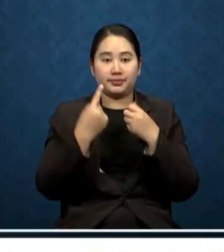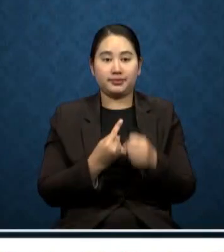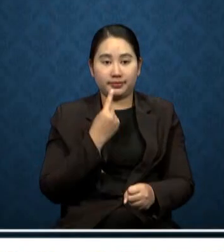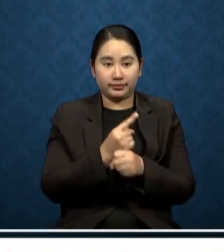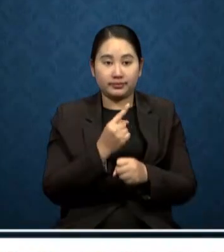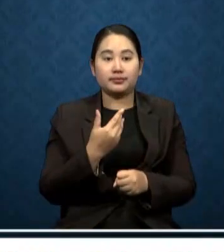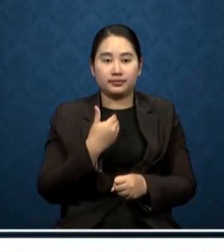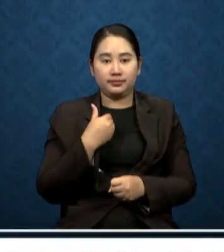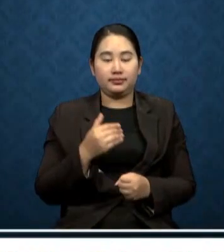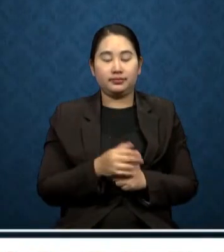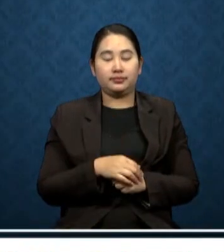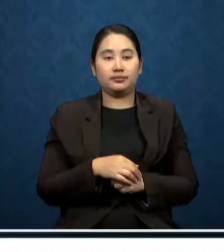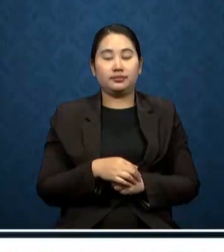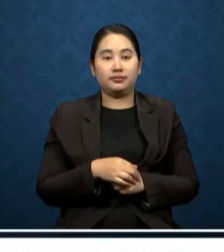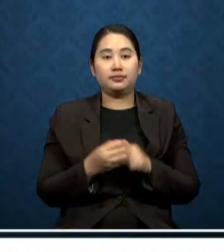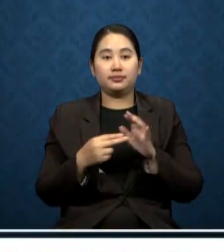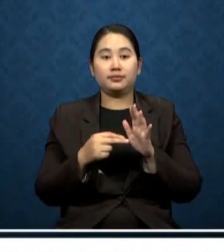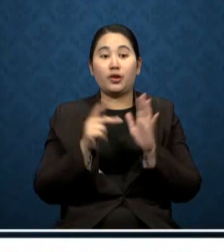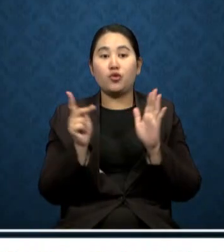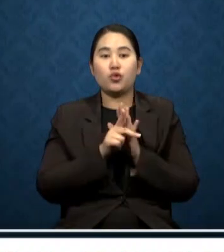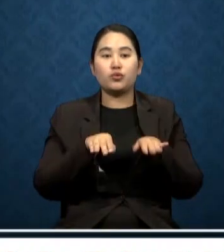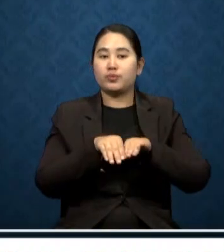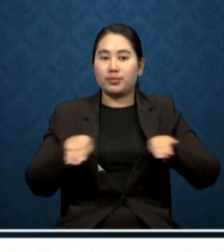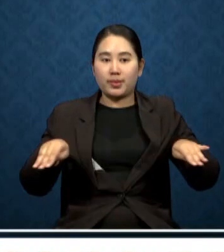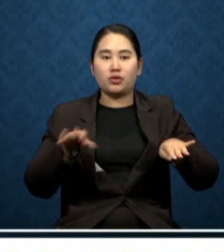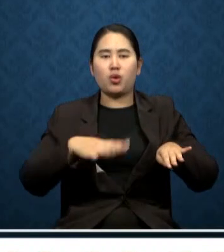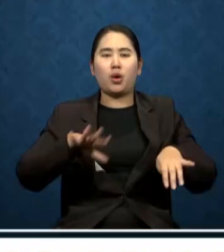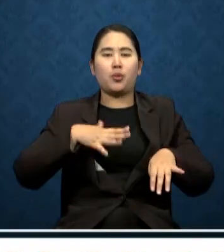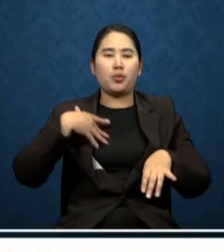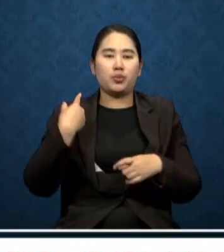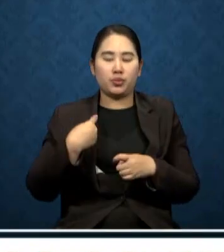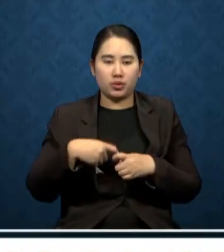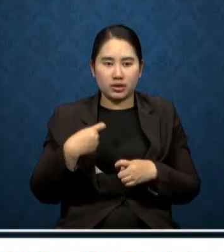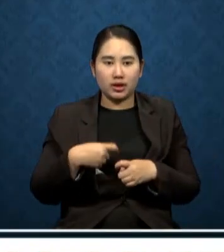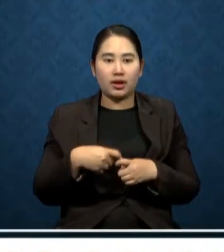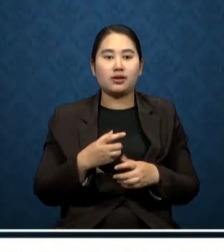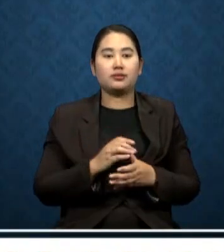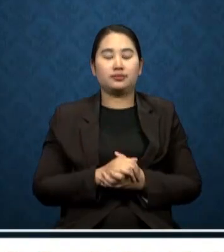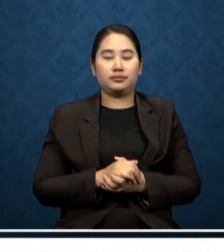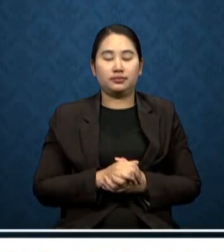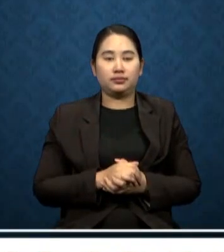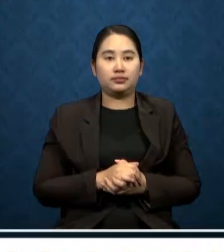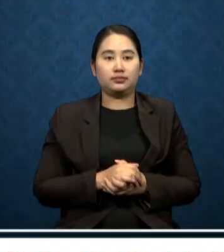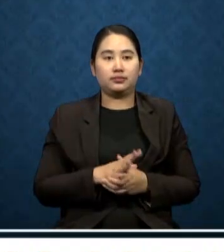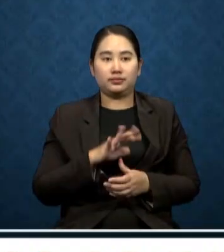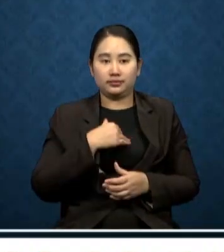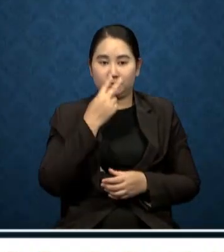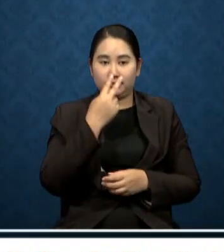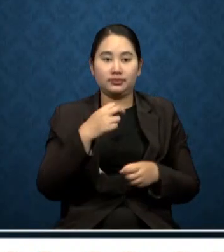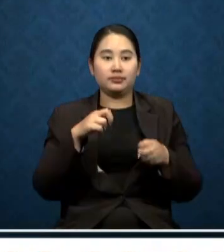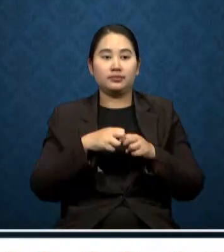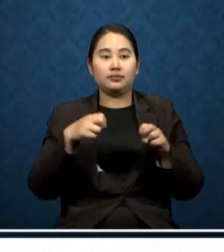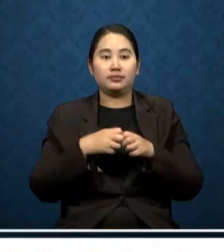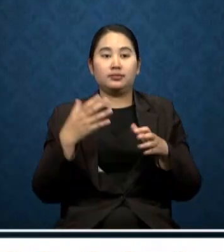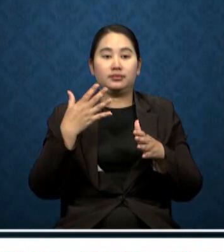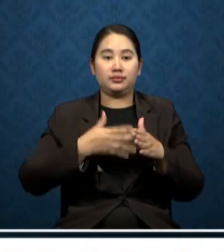นนนนี้เราพบปญหา อุป